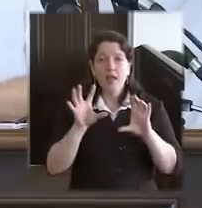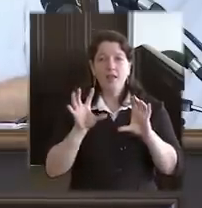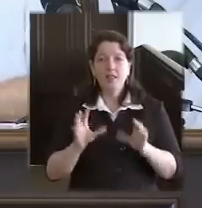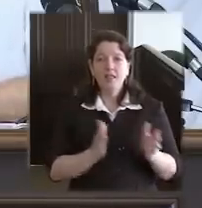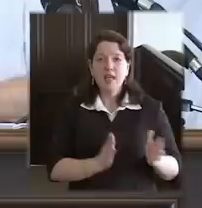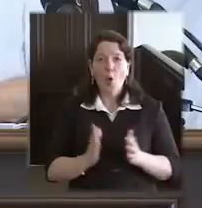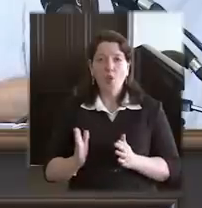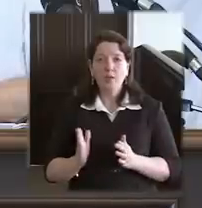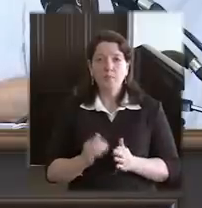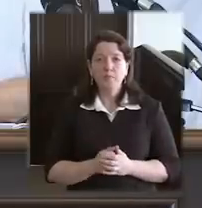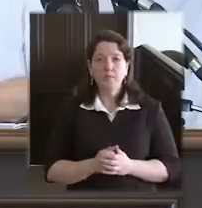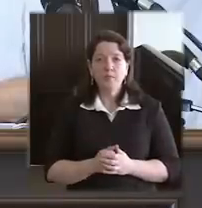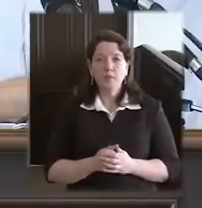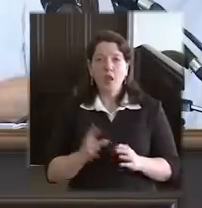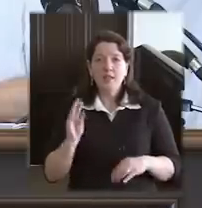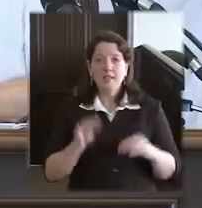Эти законы